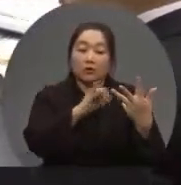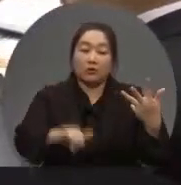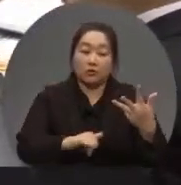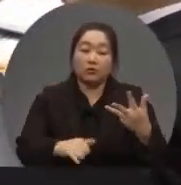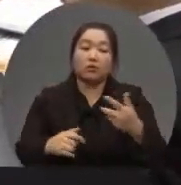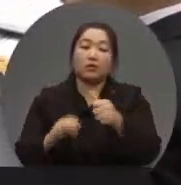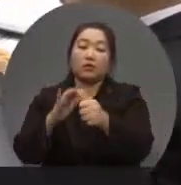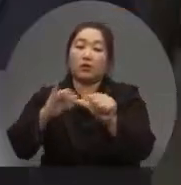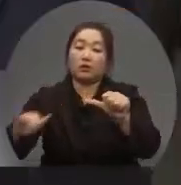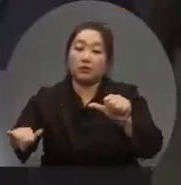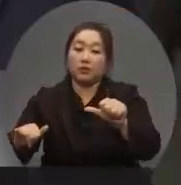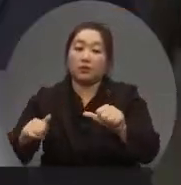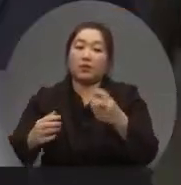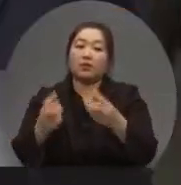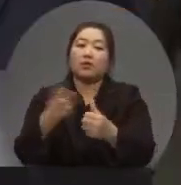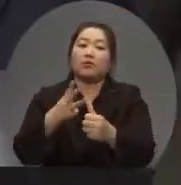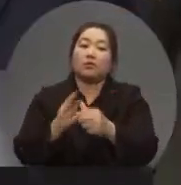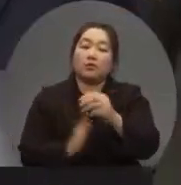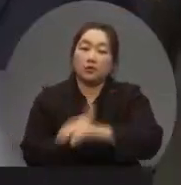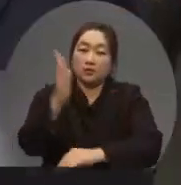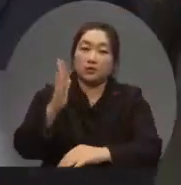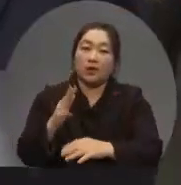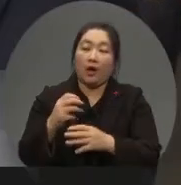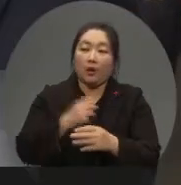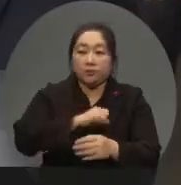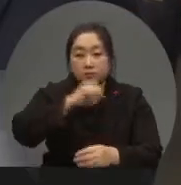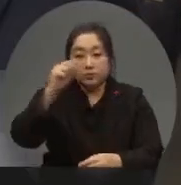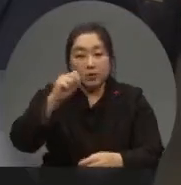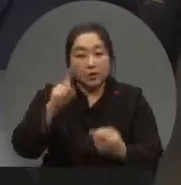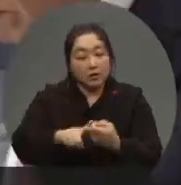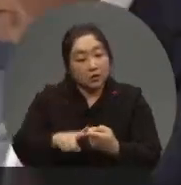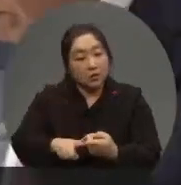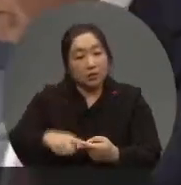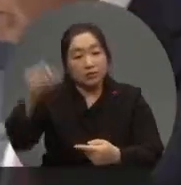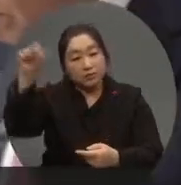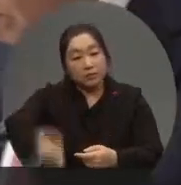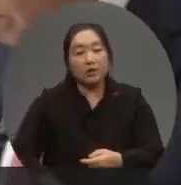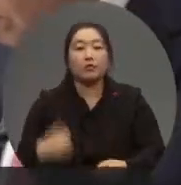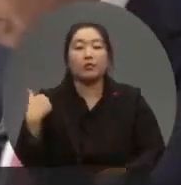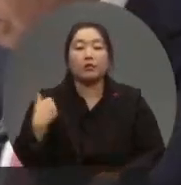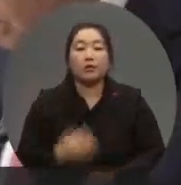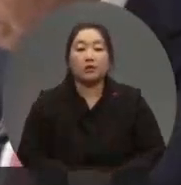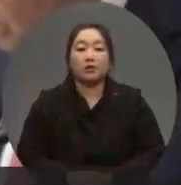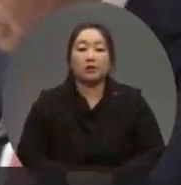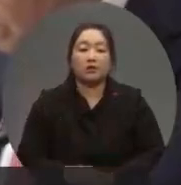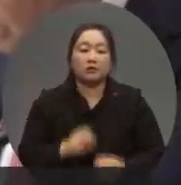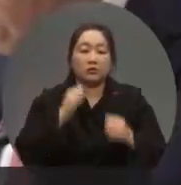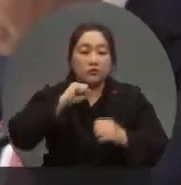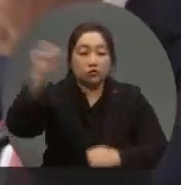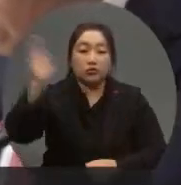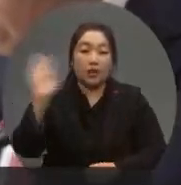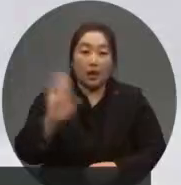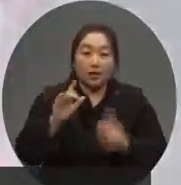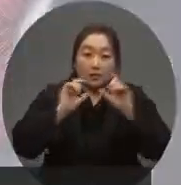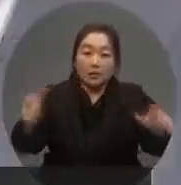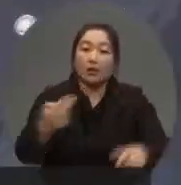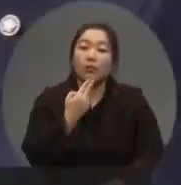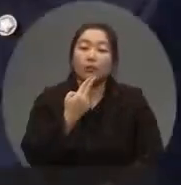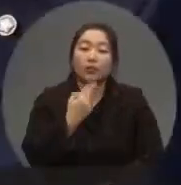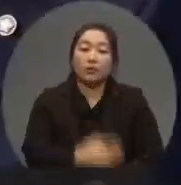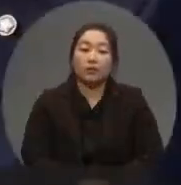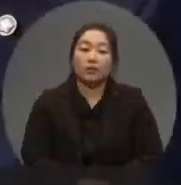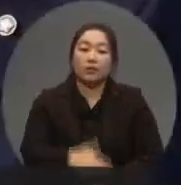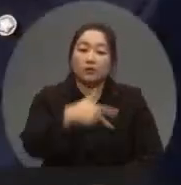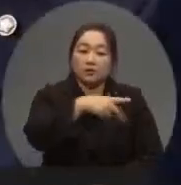이상이어서 얼마나 살아남을지 가장 큰 관심사입니다 불출마를 선언한 사람은 아직 단 한 명도 없습니다